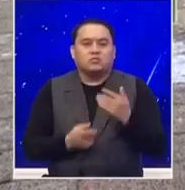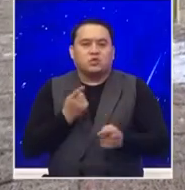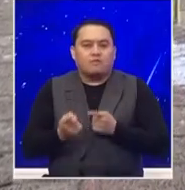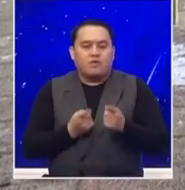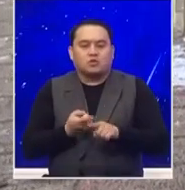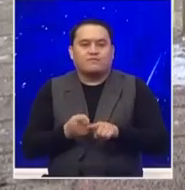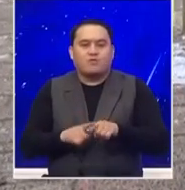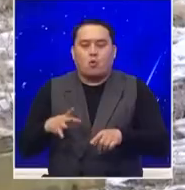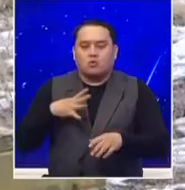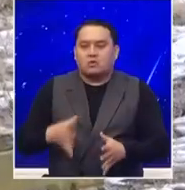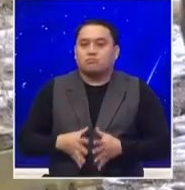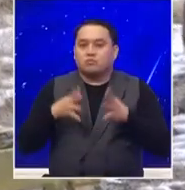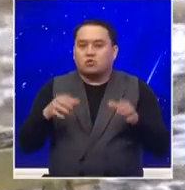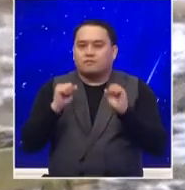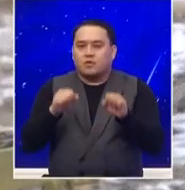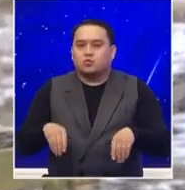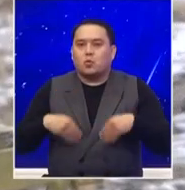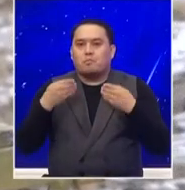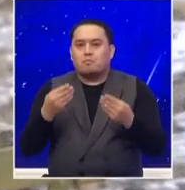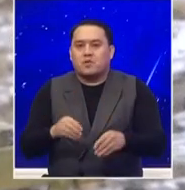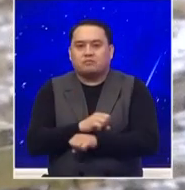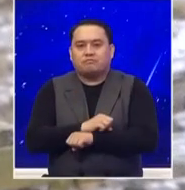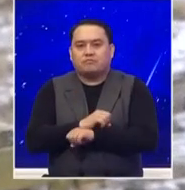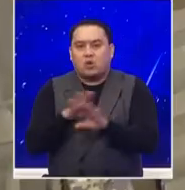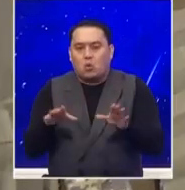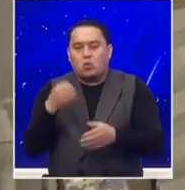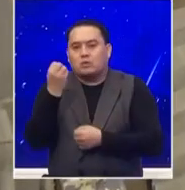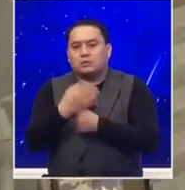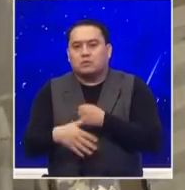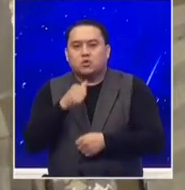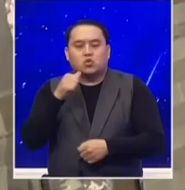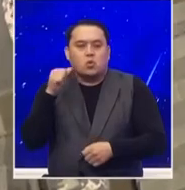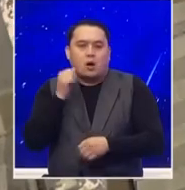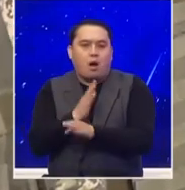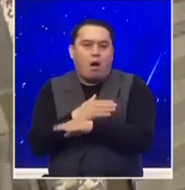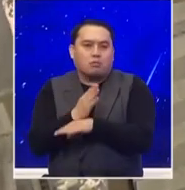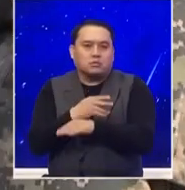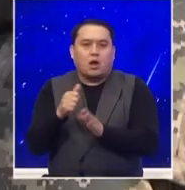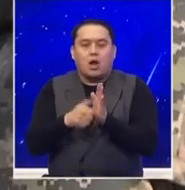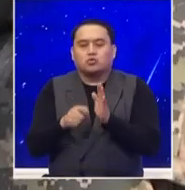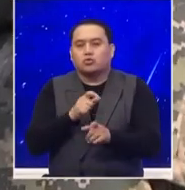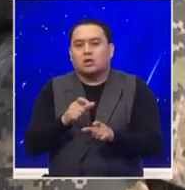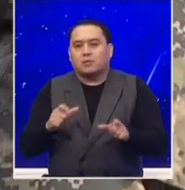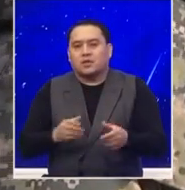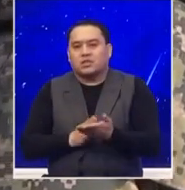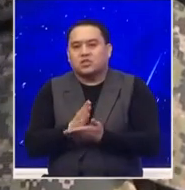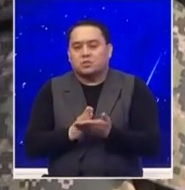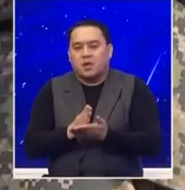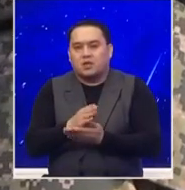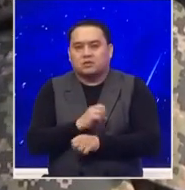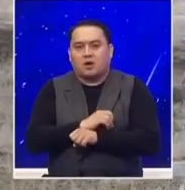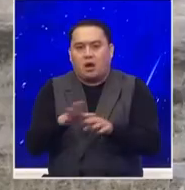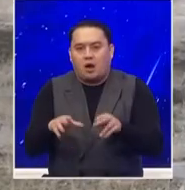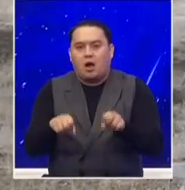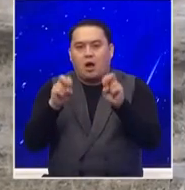Бұл ептілікті арттыруға мүмкіндік береді. Жалпы миналардан тазарту орталығы былтыр Қапшағай гарнизонының 600-ден астам әскери қызметшісіне жарылғыш